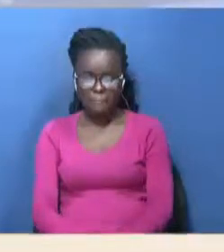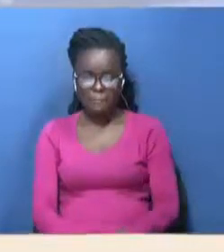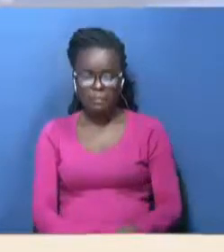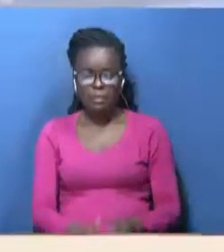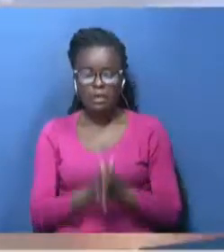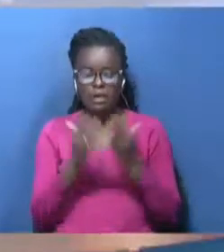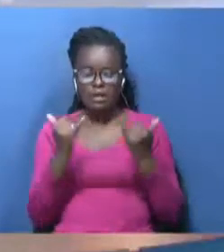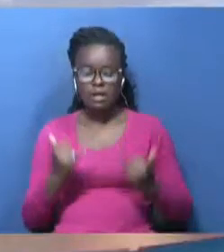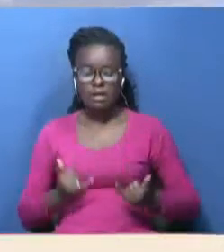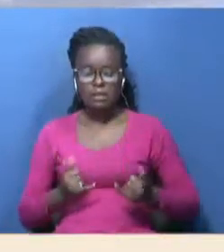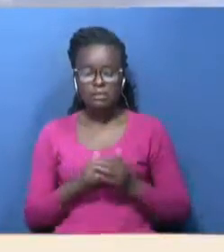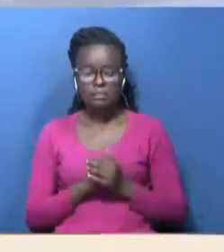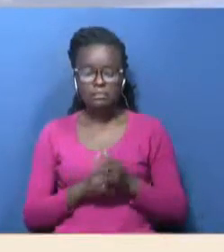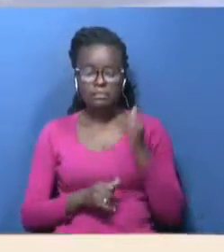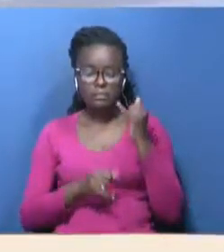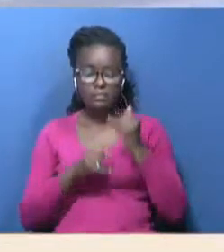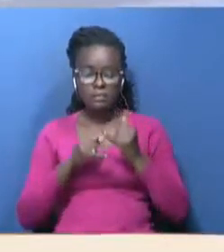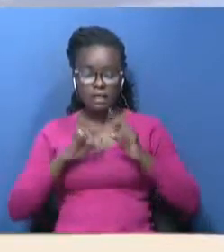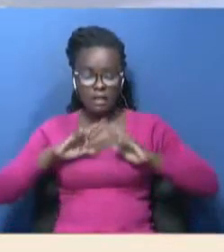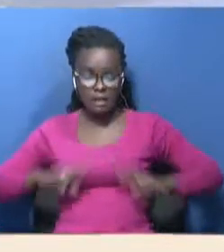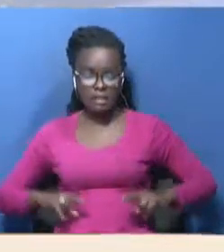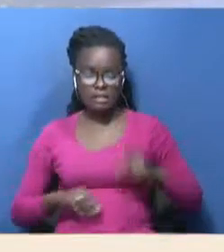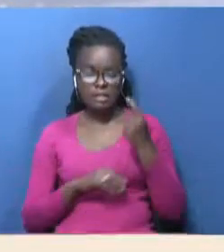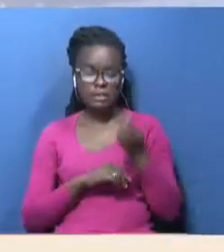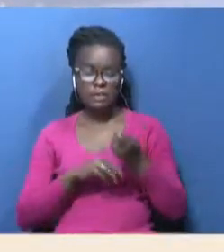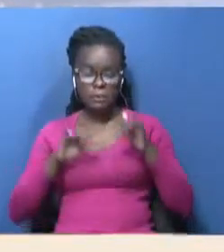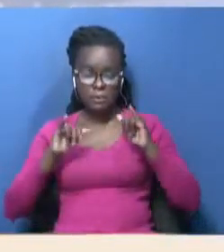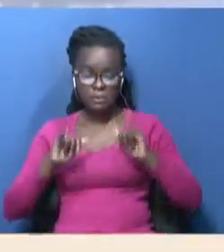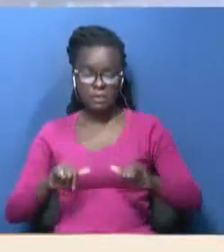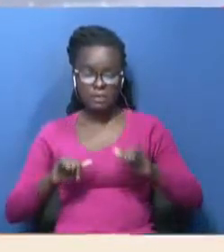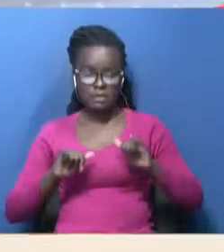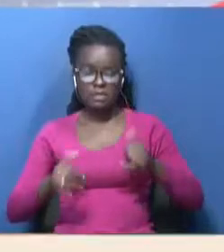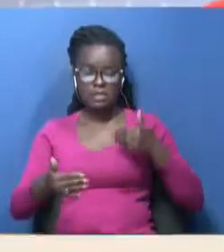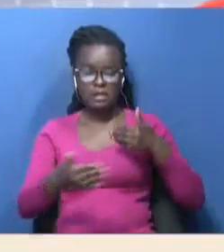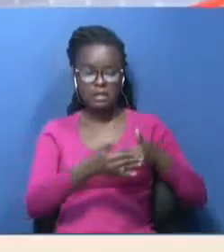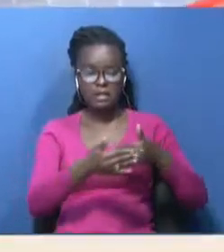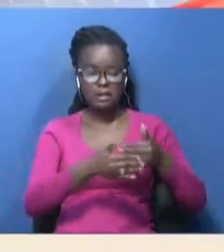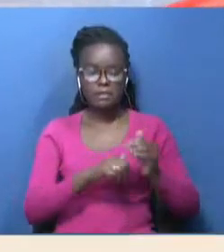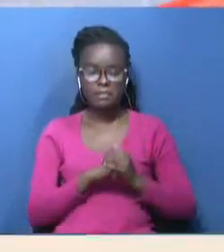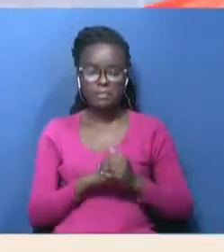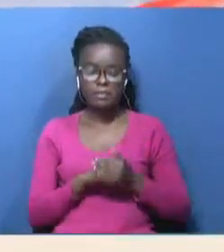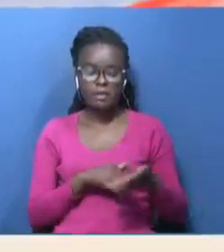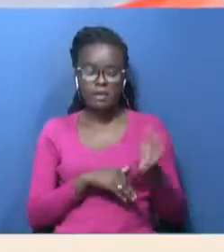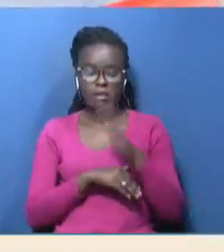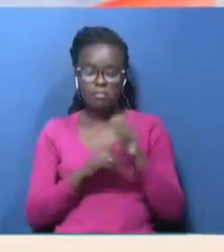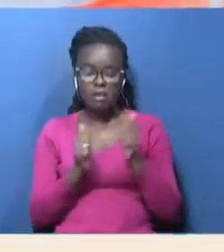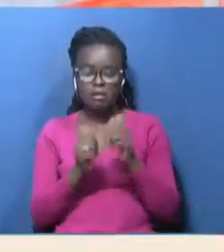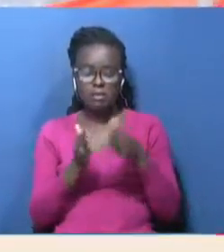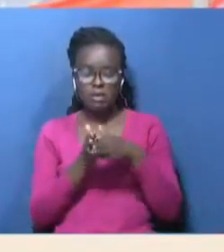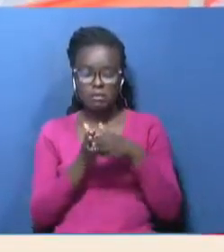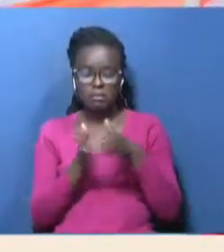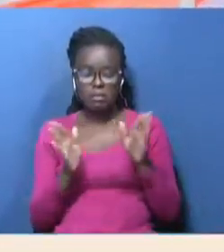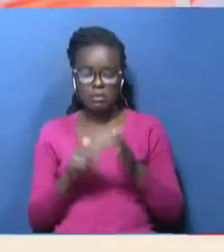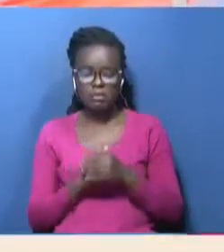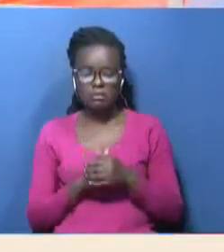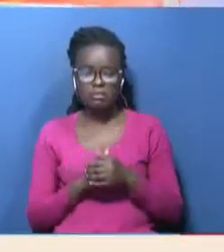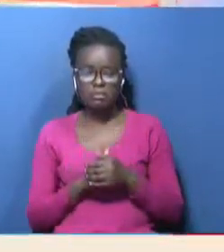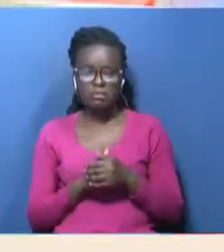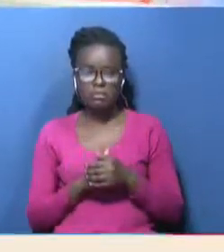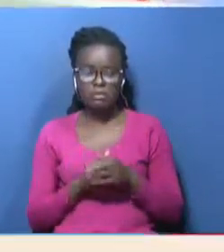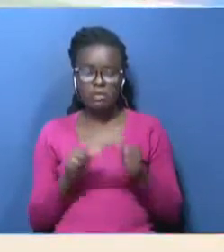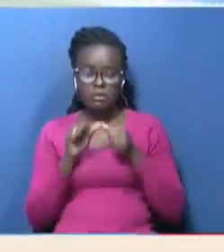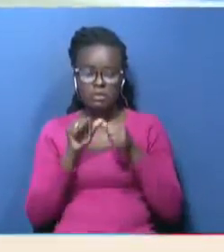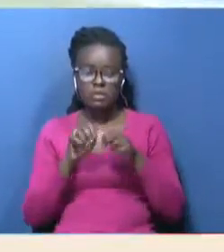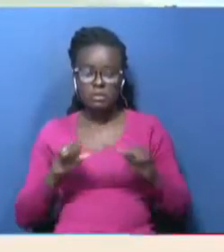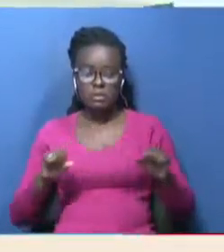nitwagekinyiriria ihinda ria guthumura ndugagithi kuraihu kana gutegetura mutambo nitugukorwo tugicokereria oro ringi tuthi na